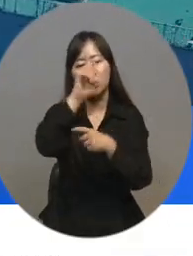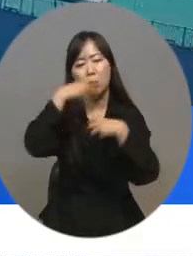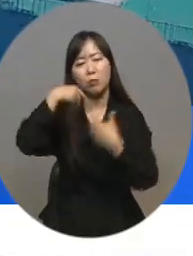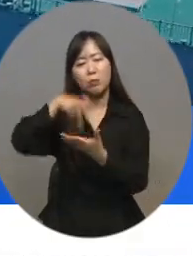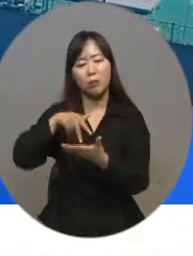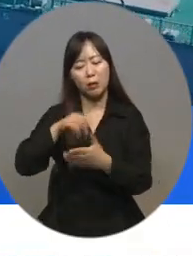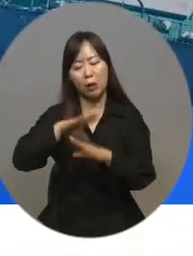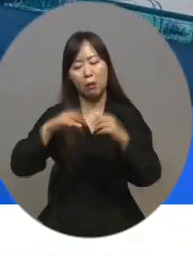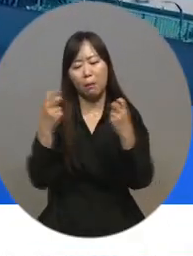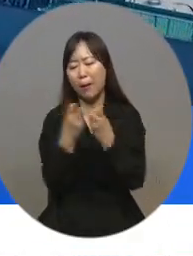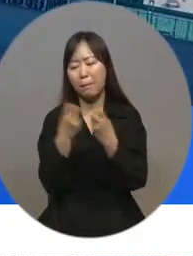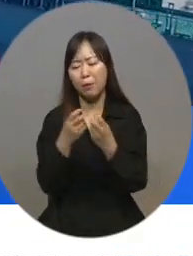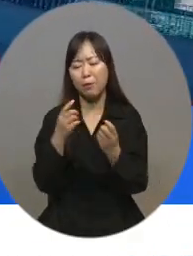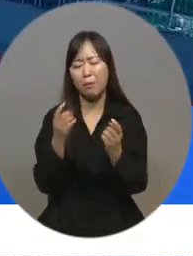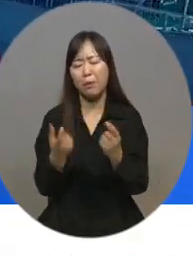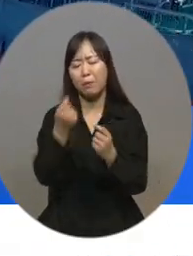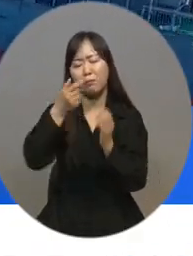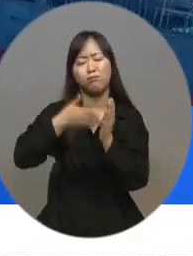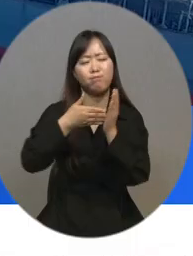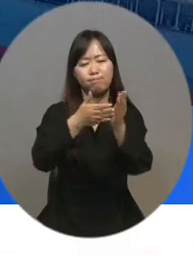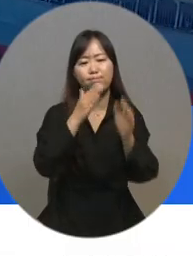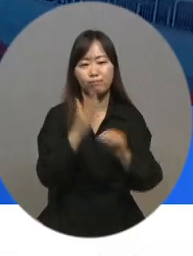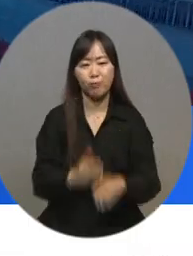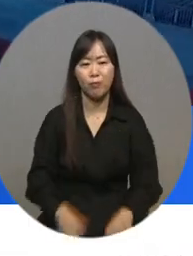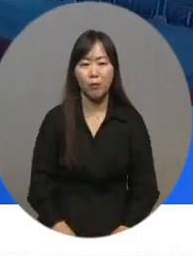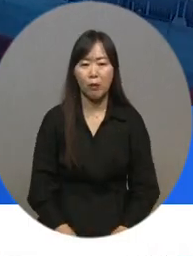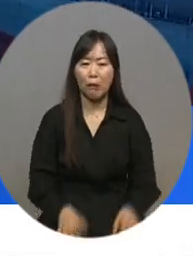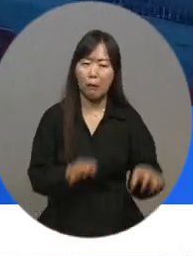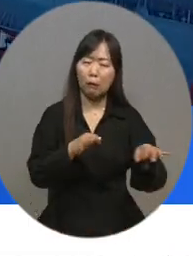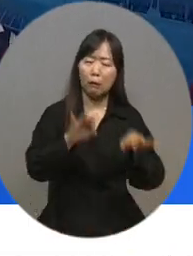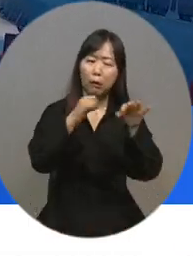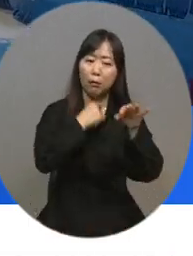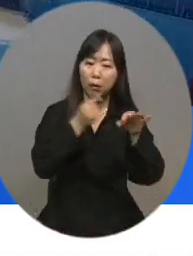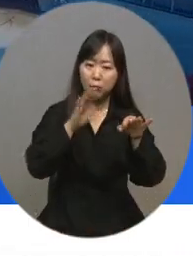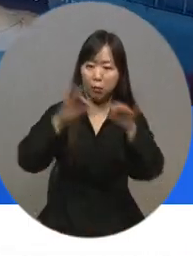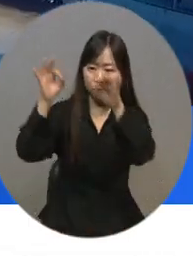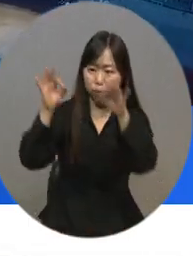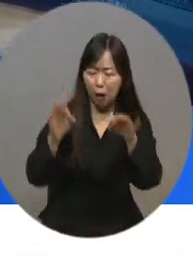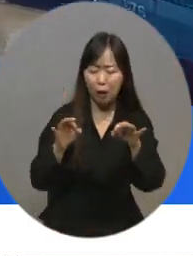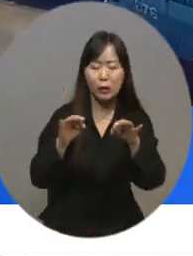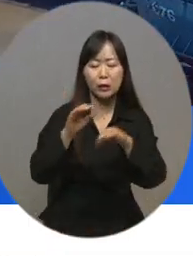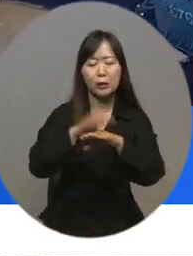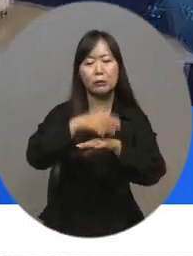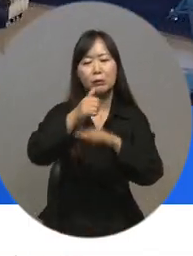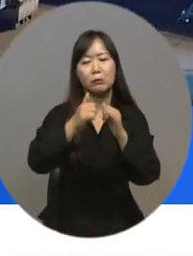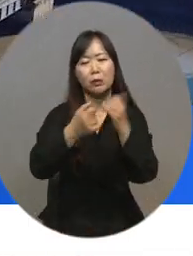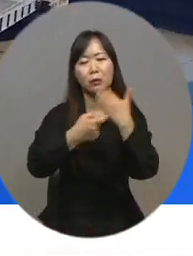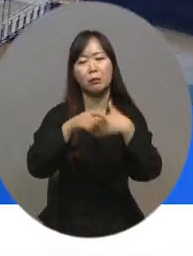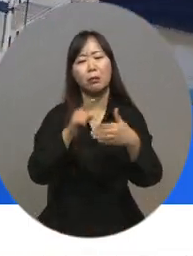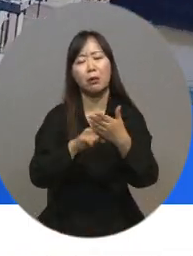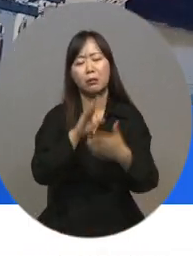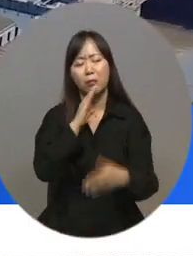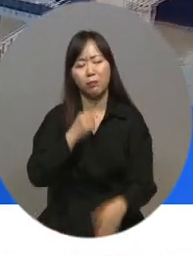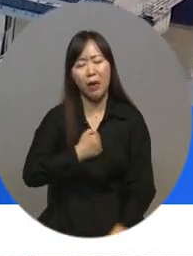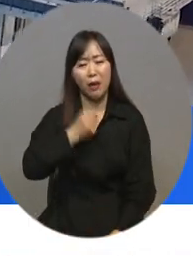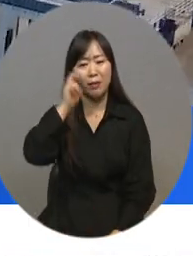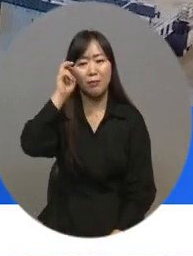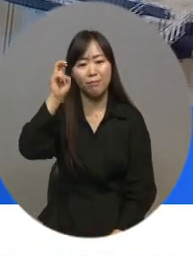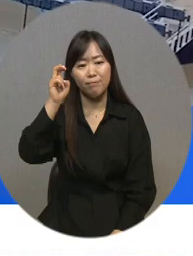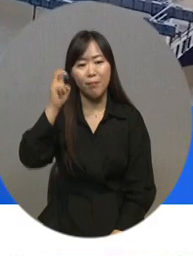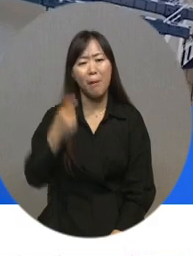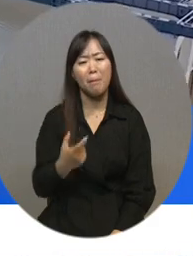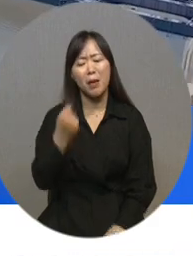차원의 대책 마련을 촉구하고 있습니다네 올라도 시원 차는데 떨어진다니 농민들의 마음이 오죽하겠습니까